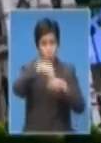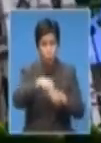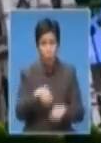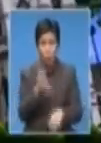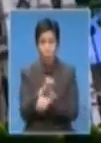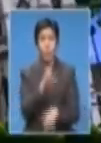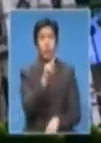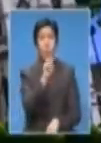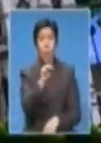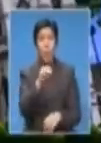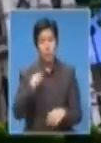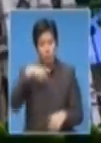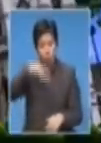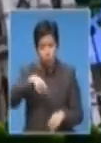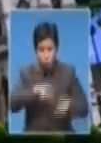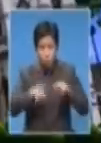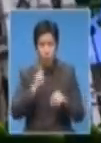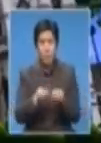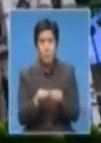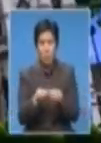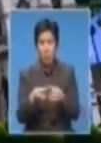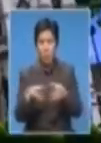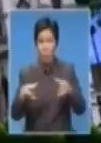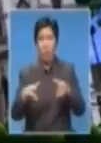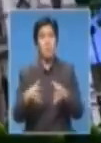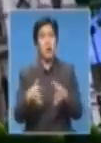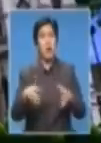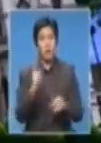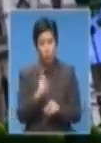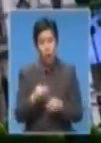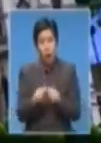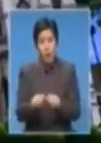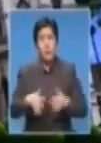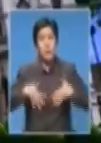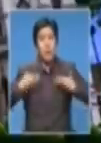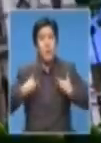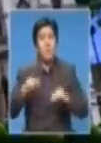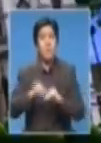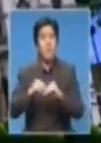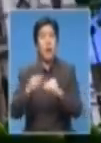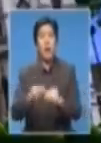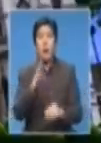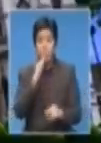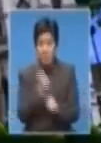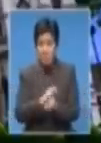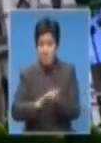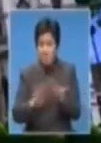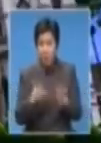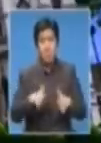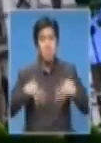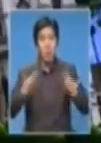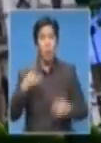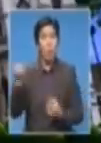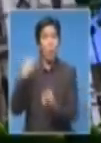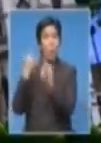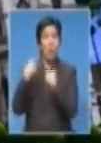ตม.เยอะแยะเนี่ยเราก็ต้องขยับขยายให้มันมีความสุขความสบายขึ้นนะไม่งั้นเราก็โดนองค์กรต่างๆมาตำหนิอี